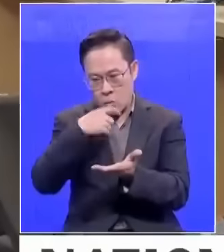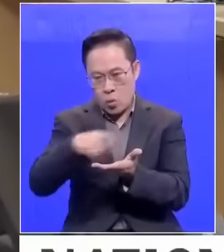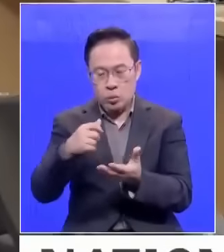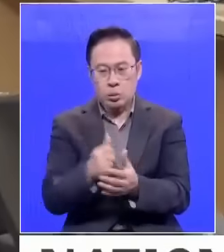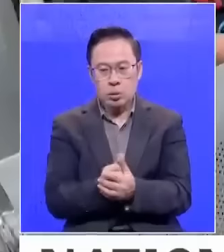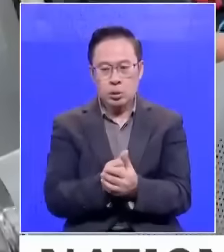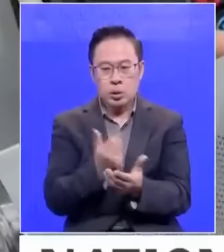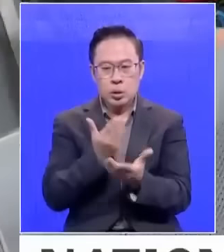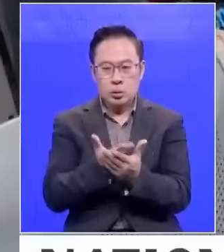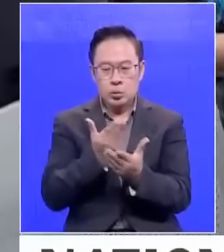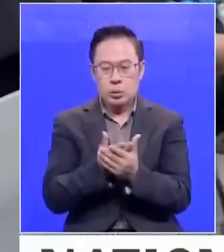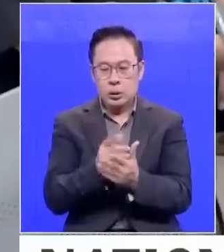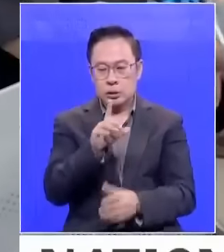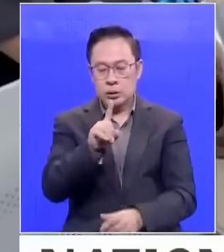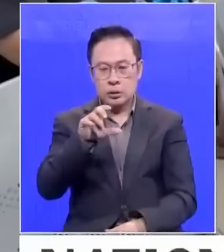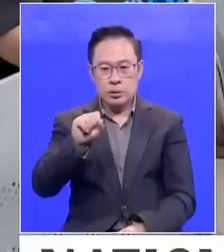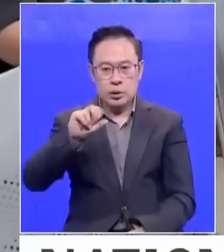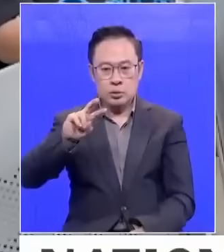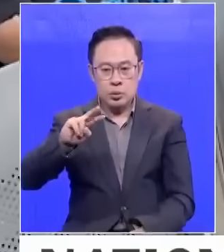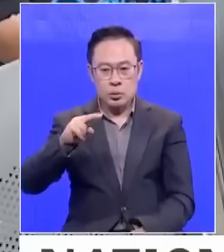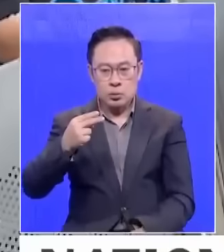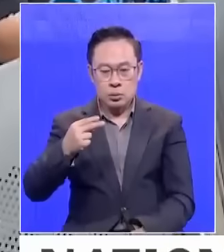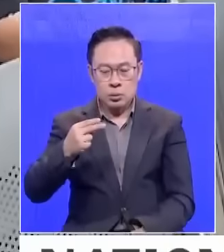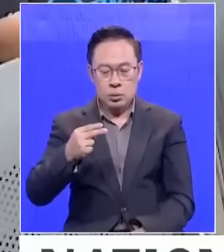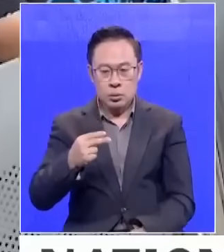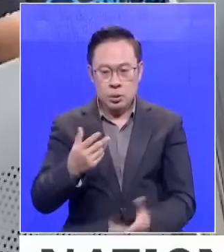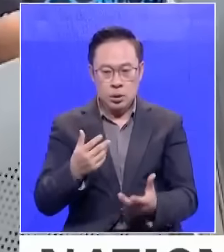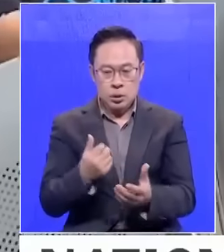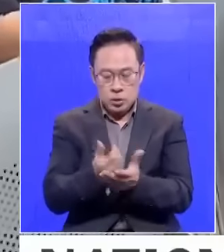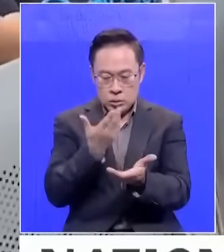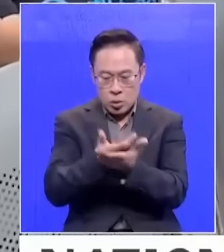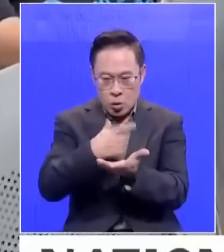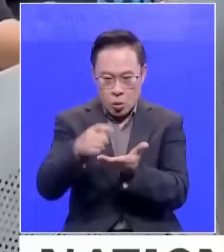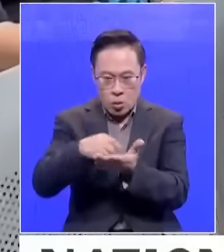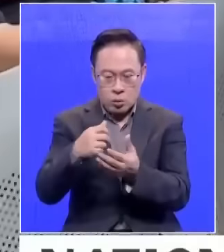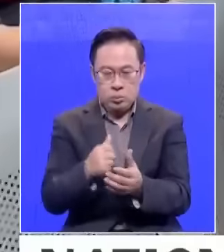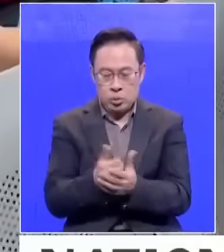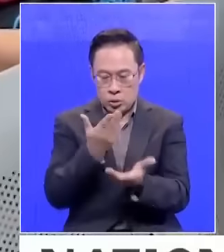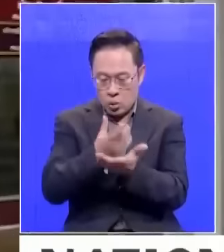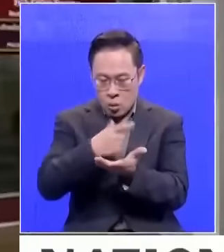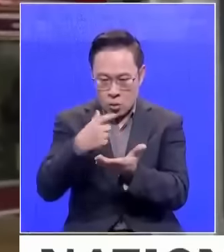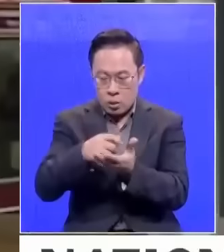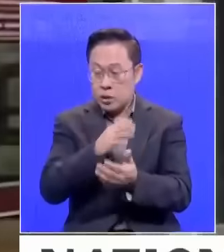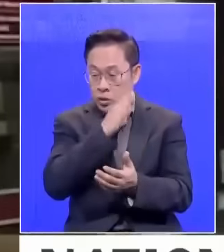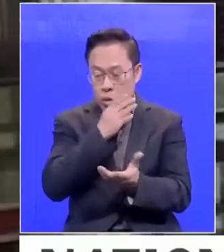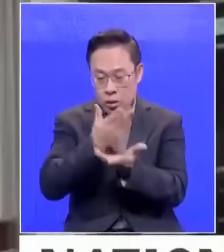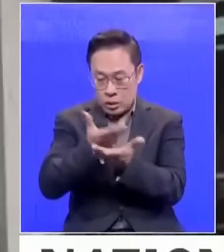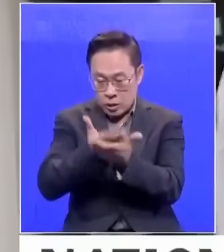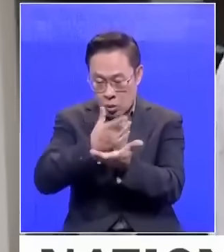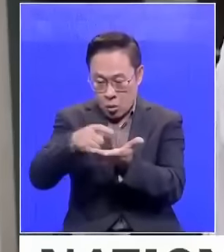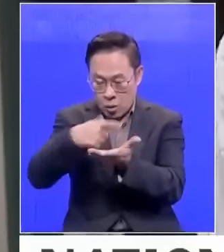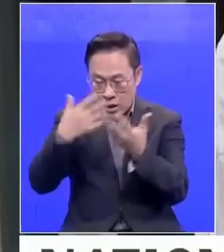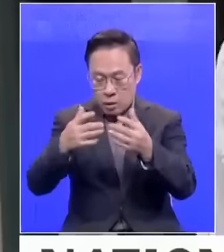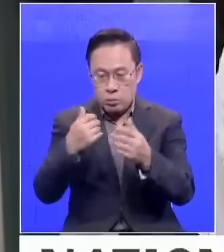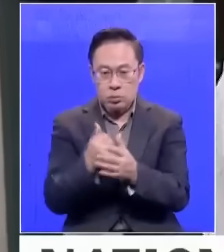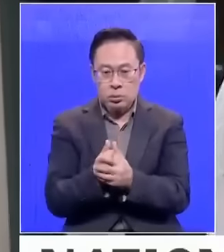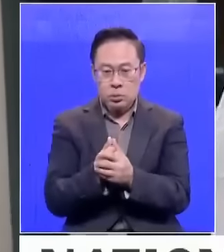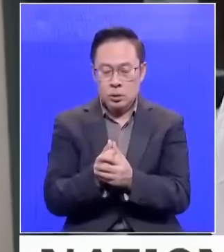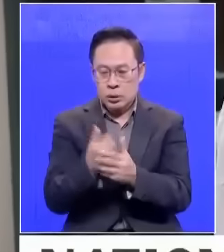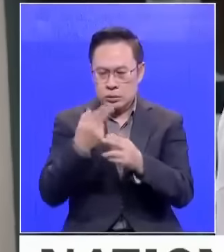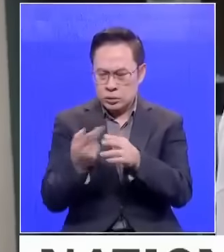าจะดำเนินการได้แล้วถ้าไม่ทำตามกำหนดก็จะไม่ได้เงินคืนด้วยทีนี้คุณสามีก็เล่าว่าก็เห็นความ